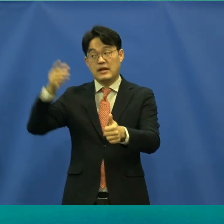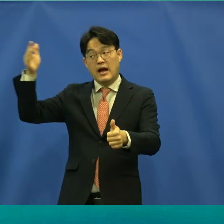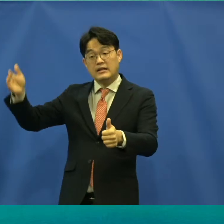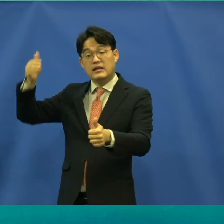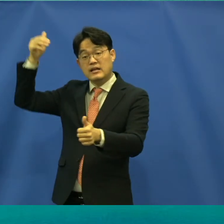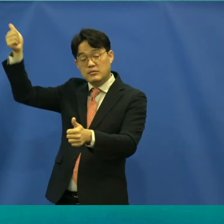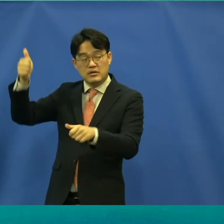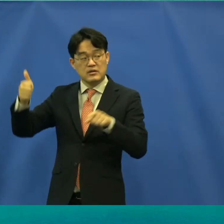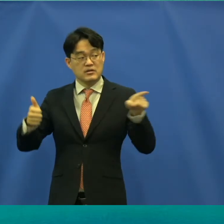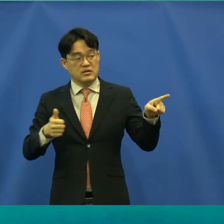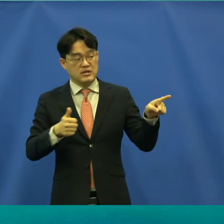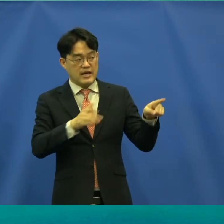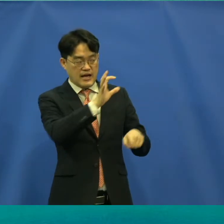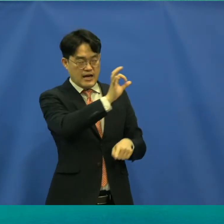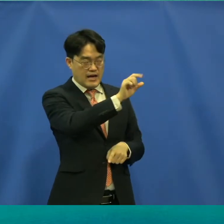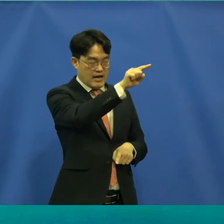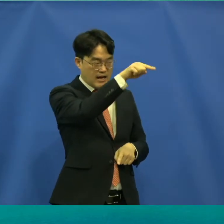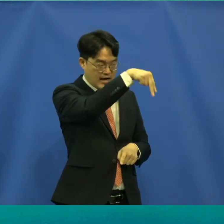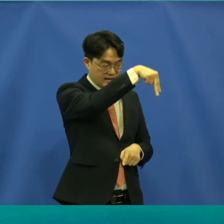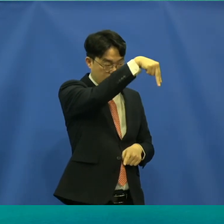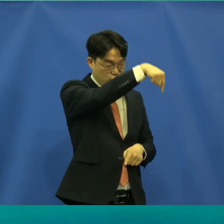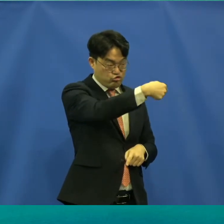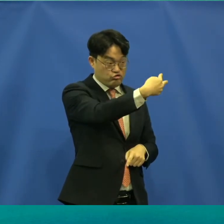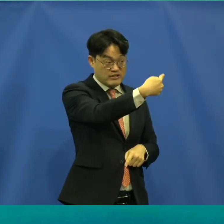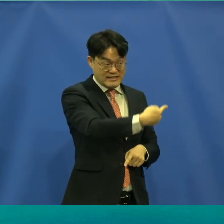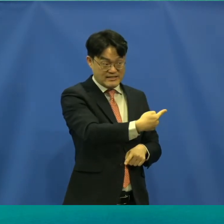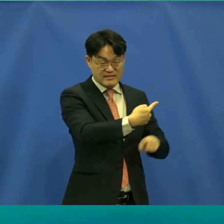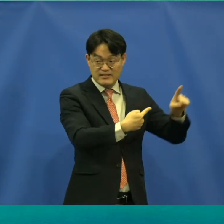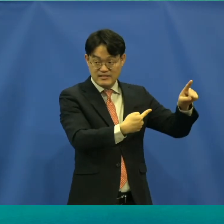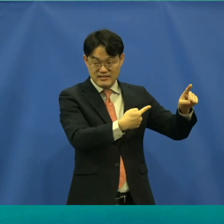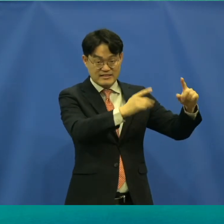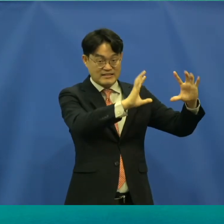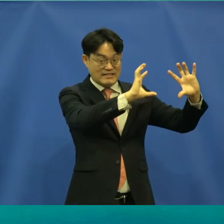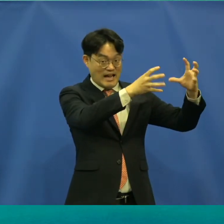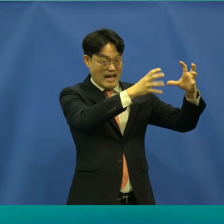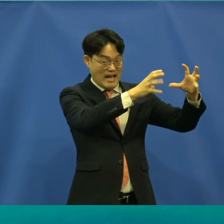이 요나 시대에 아수르의 힘이 절정을 달했습니다.